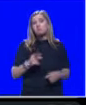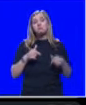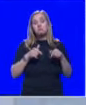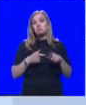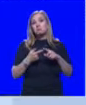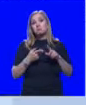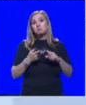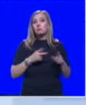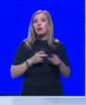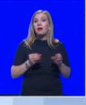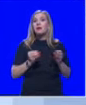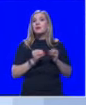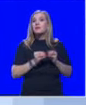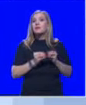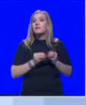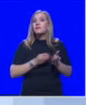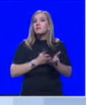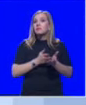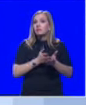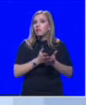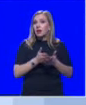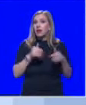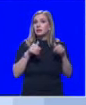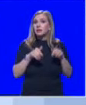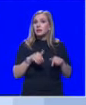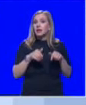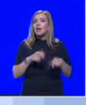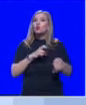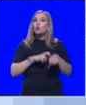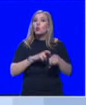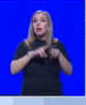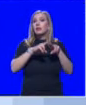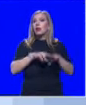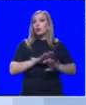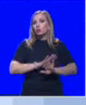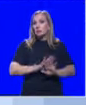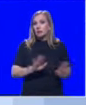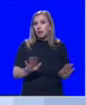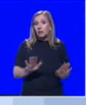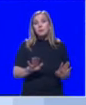Възможен е и варианта, сегашния вариант Доган да си остане